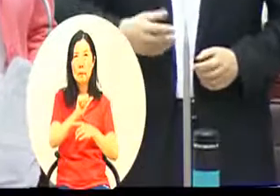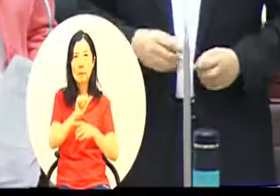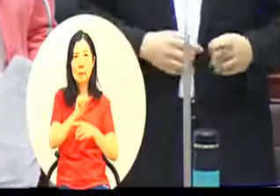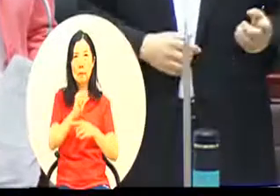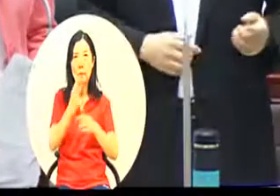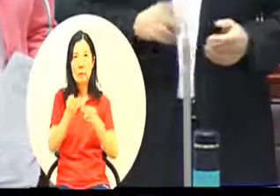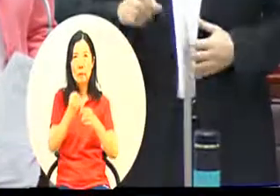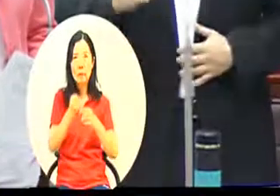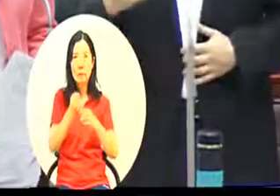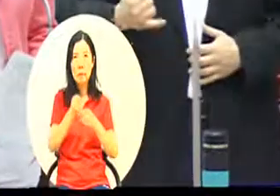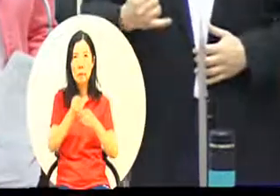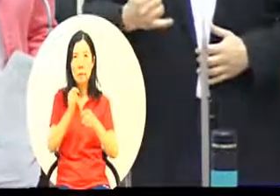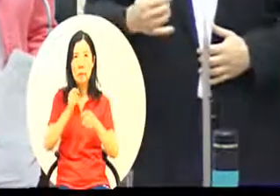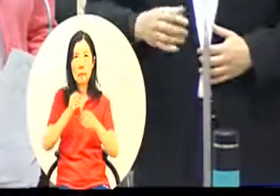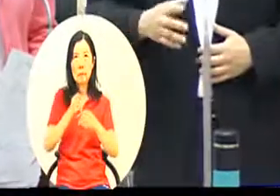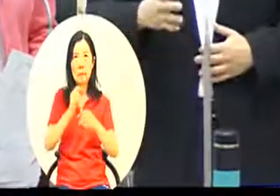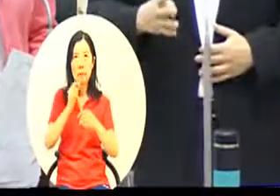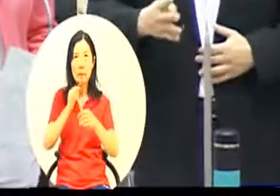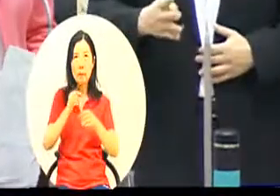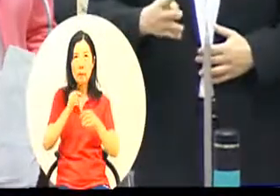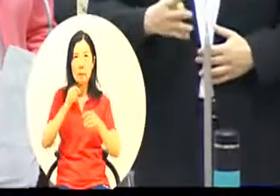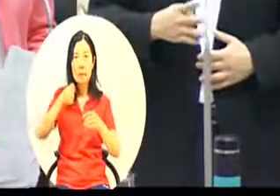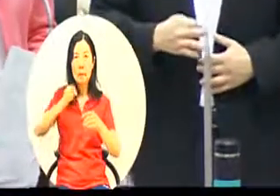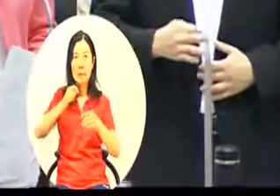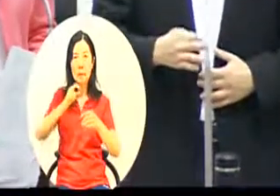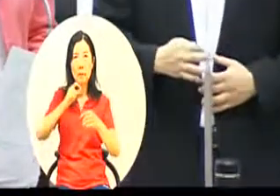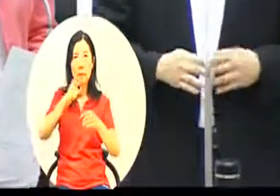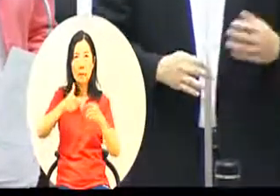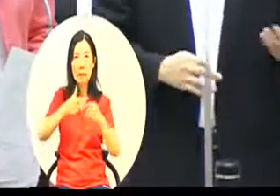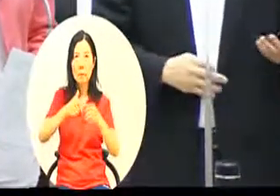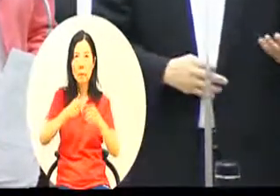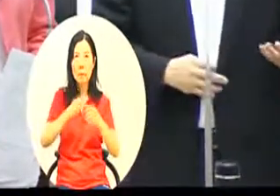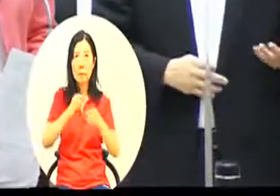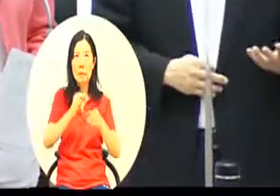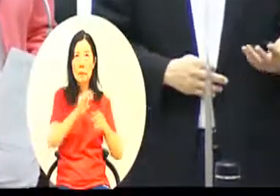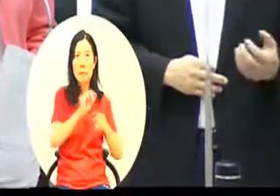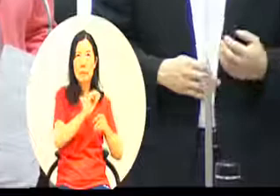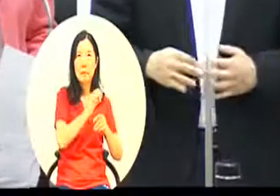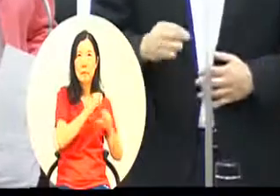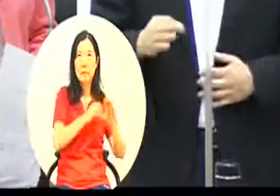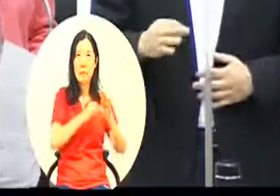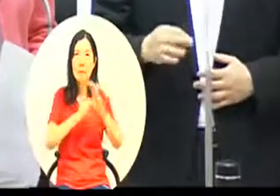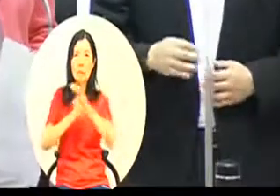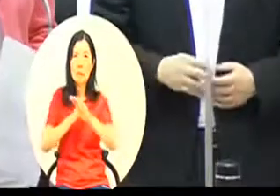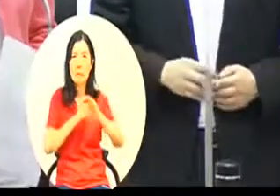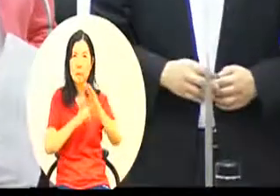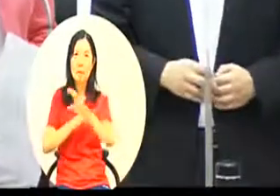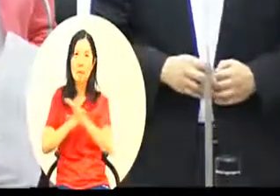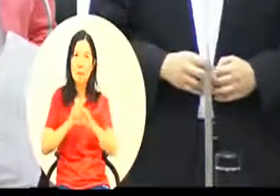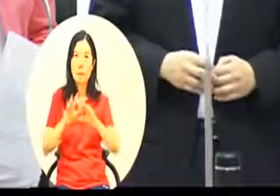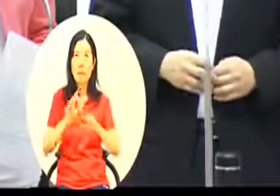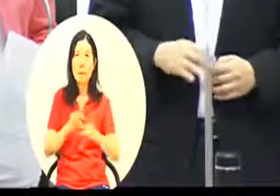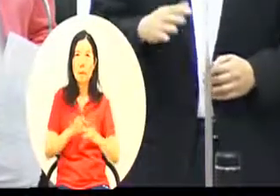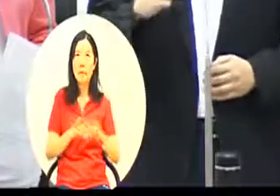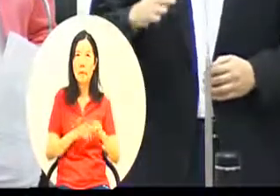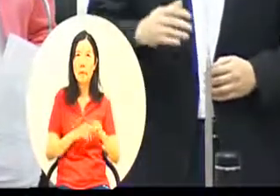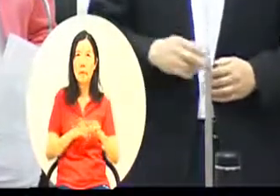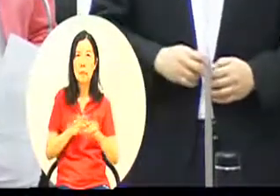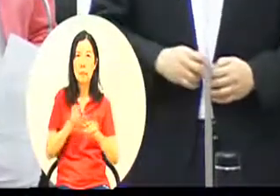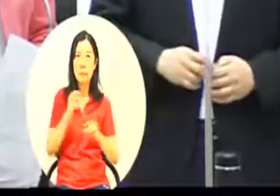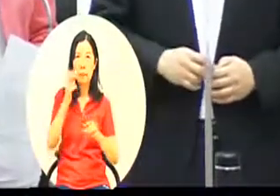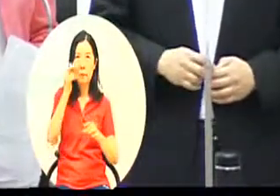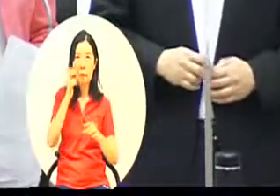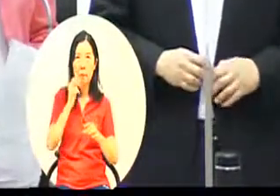超过了，就是说机车是6年，巡逻车还有侦防车，就是刑事人员在办案的那侦防车，